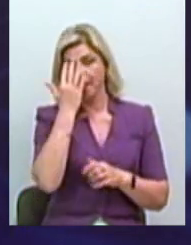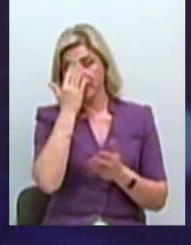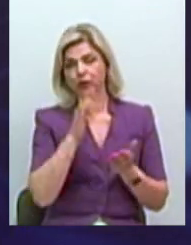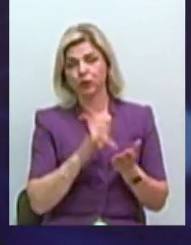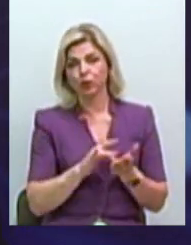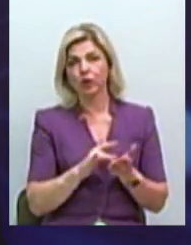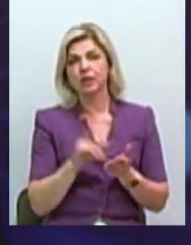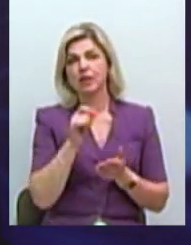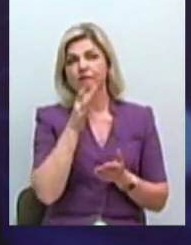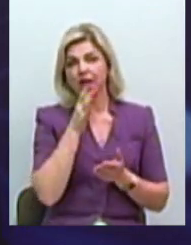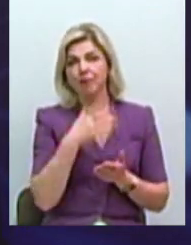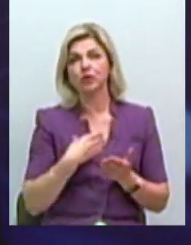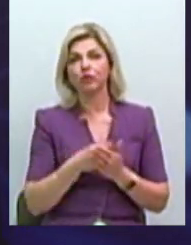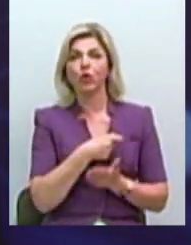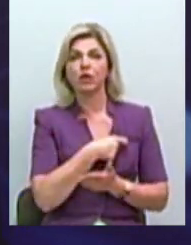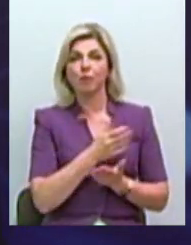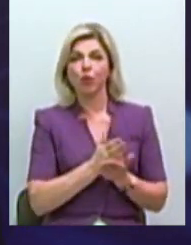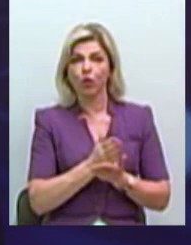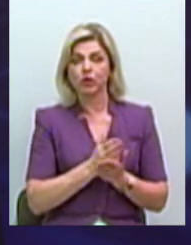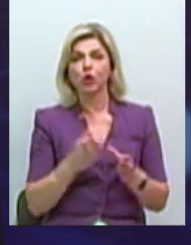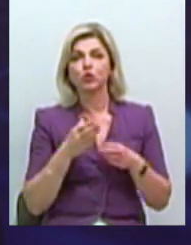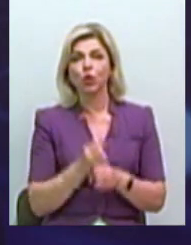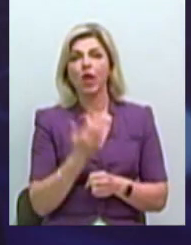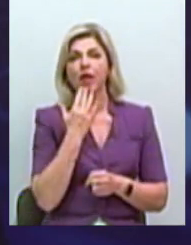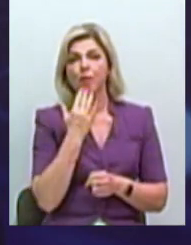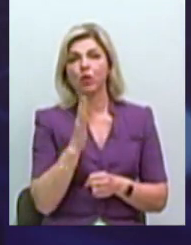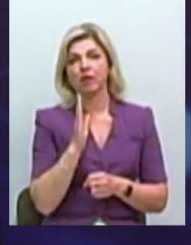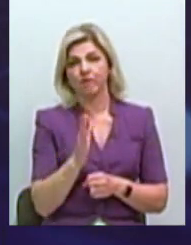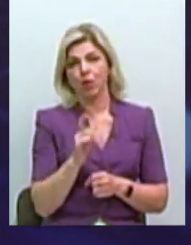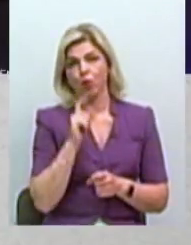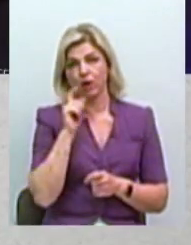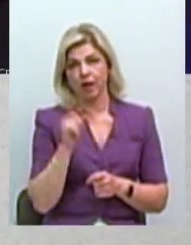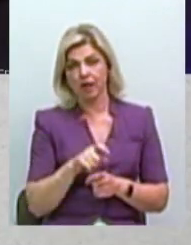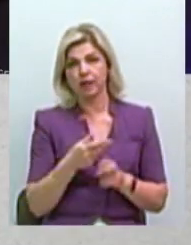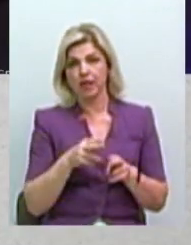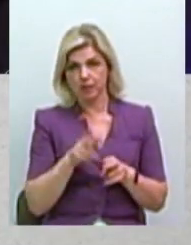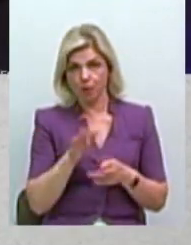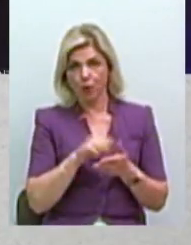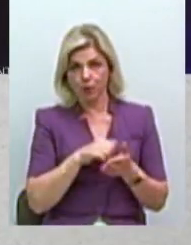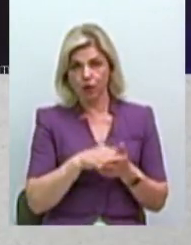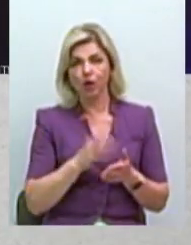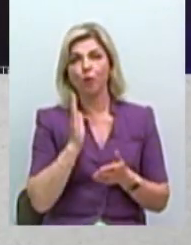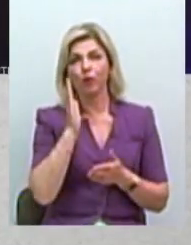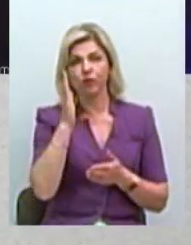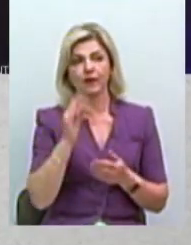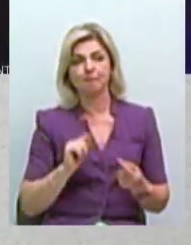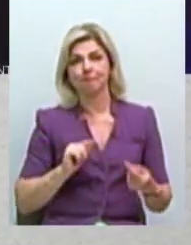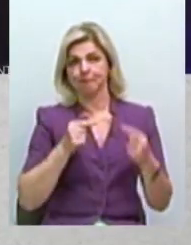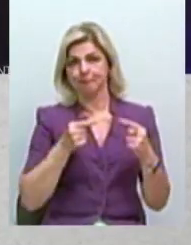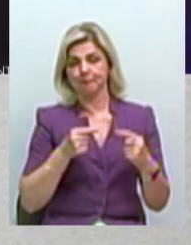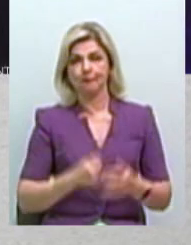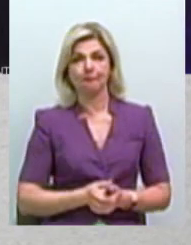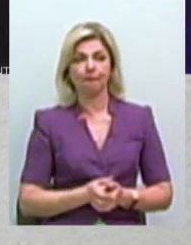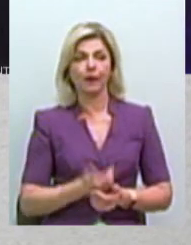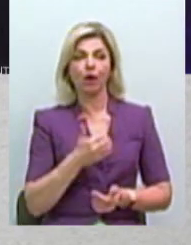час своєї депутатської каденції скорочення імпорту в Україну. Чи не буде це приводом для майбутнього зіткнення?